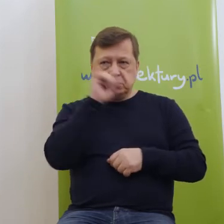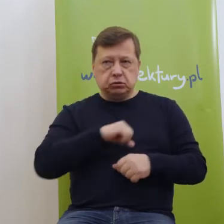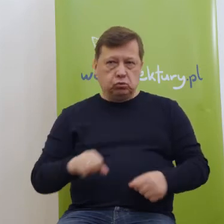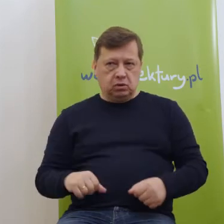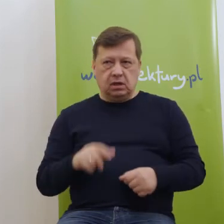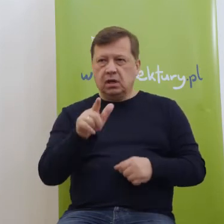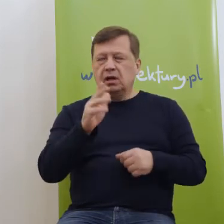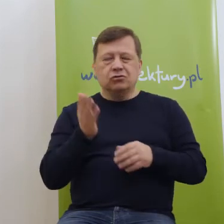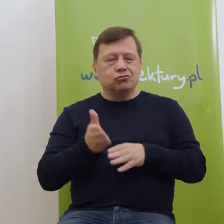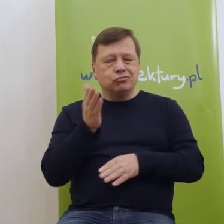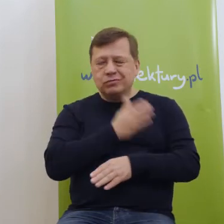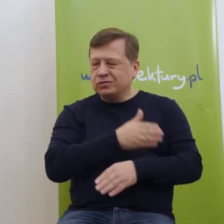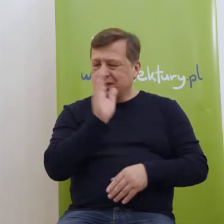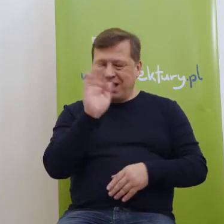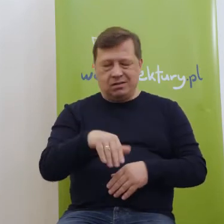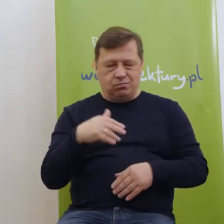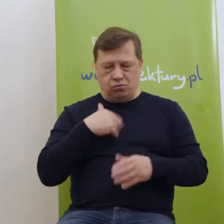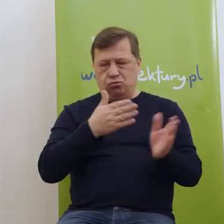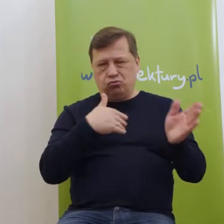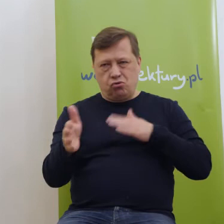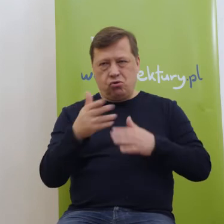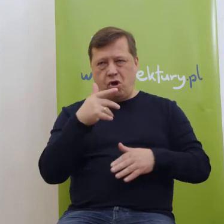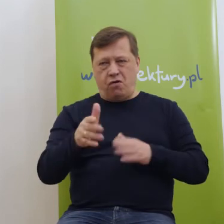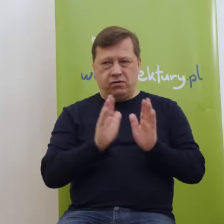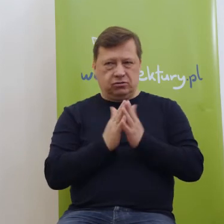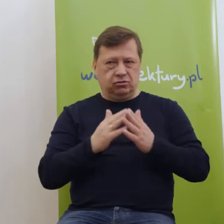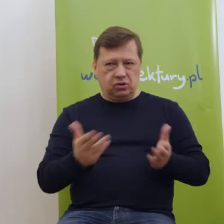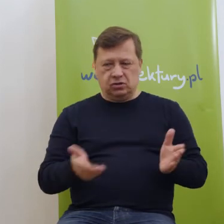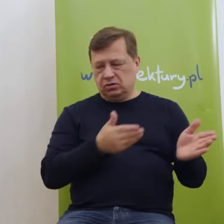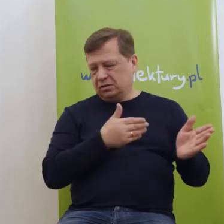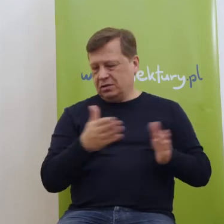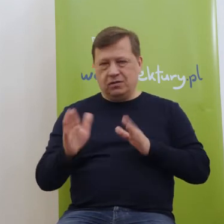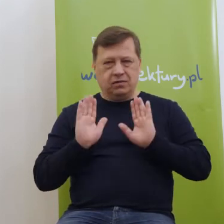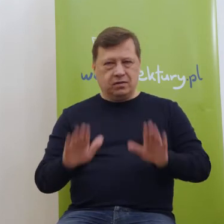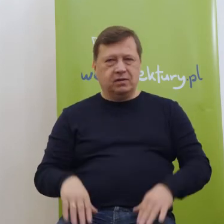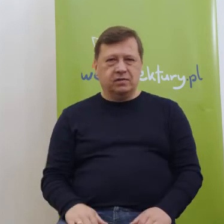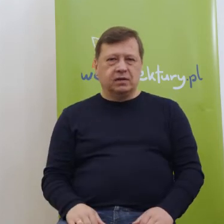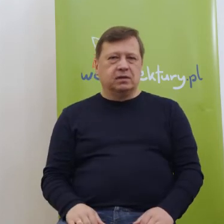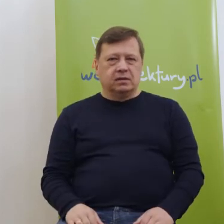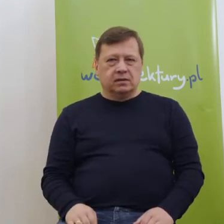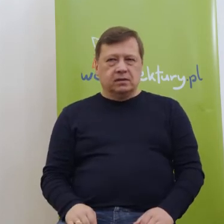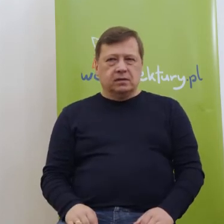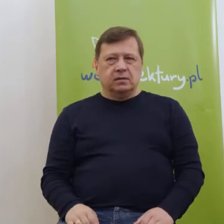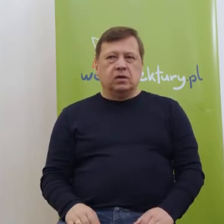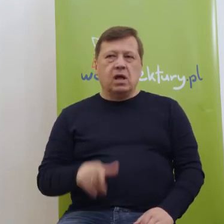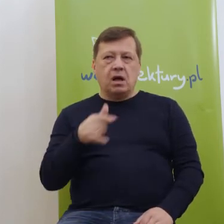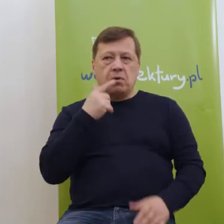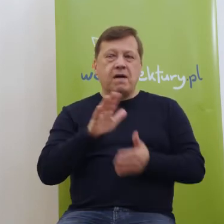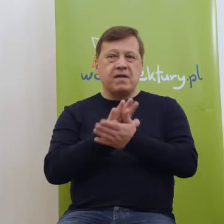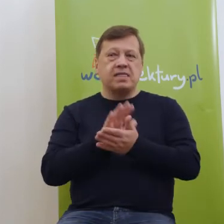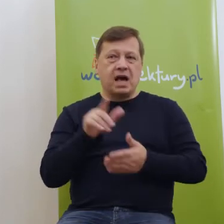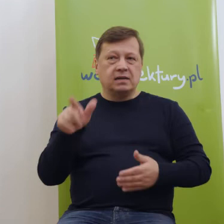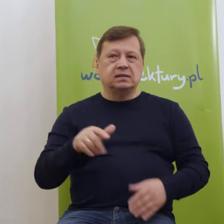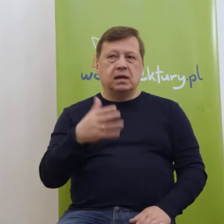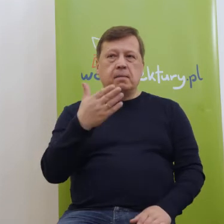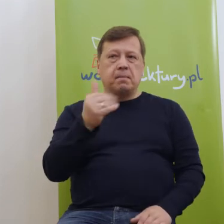całości prawie rok przed tym, jak pandemia wybuchła. A rzeczywiście podjęliśmy wtedy z wydawnictwem Marginesy taką